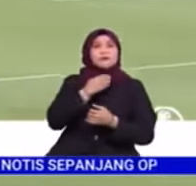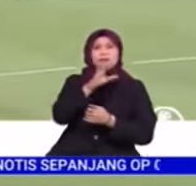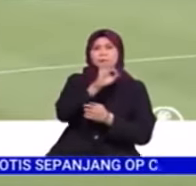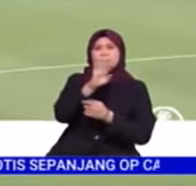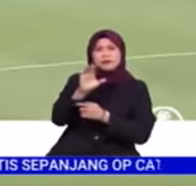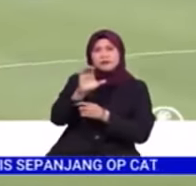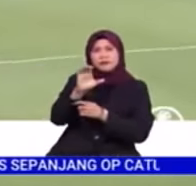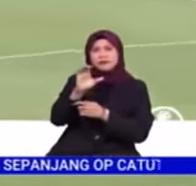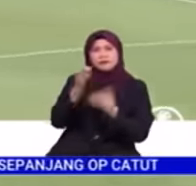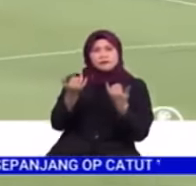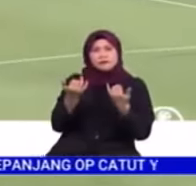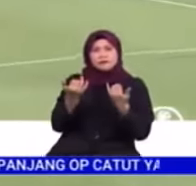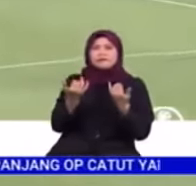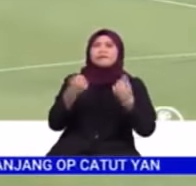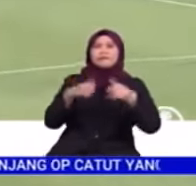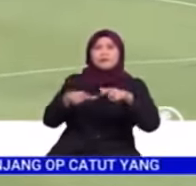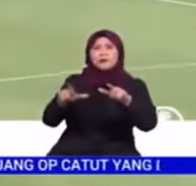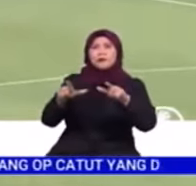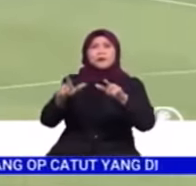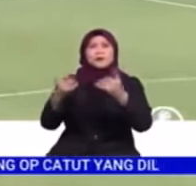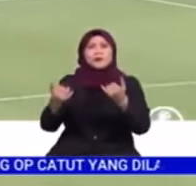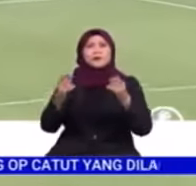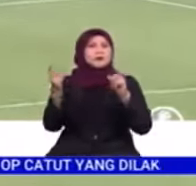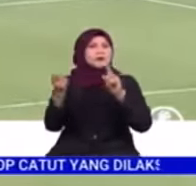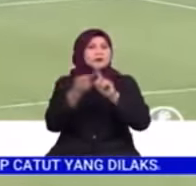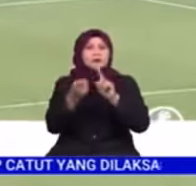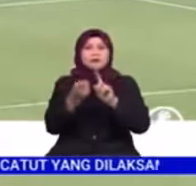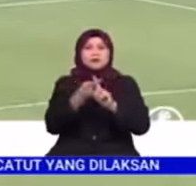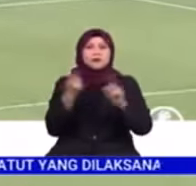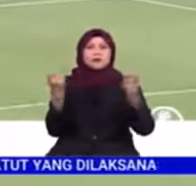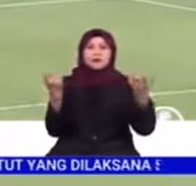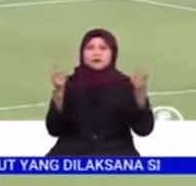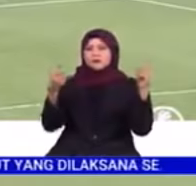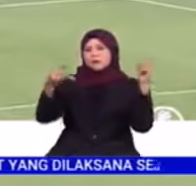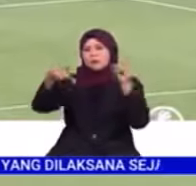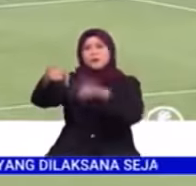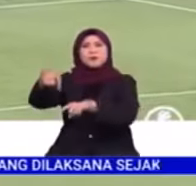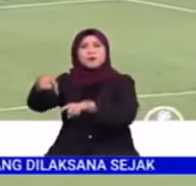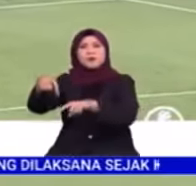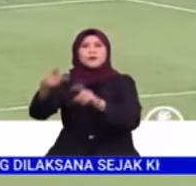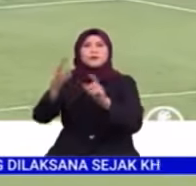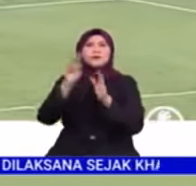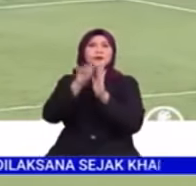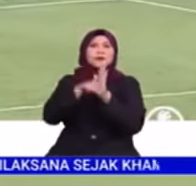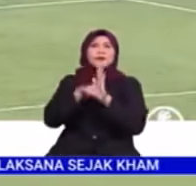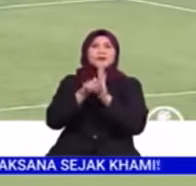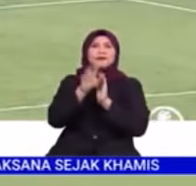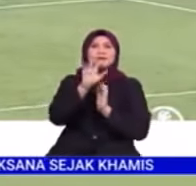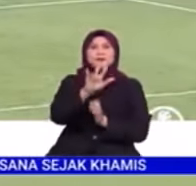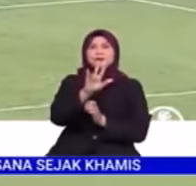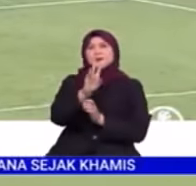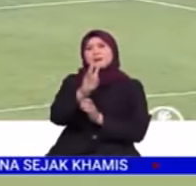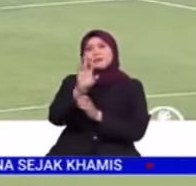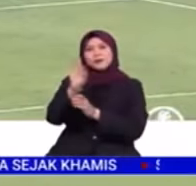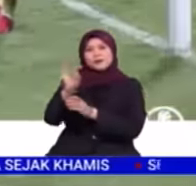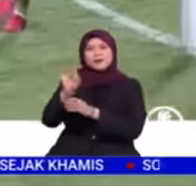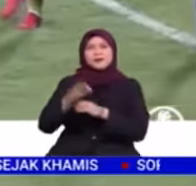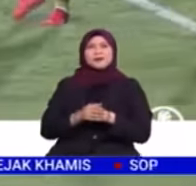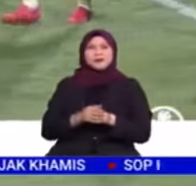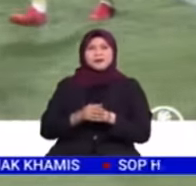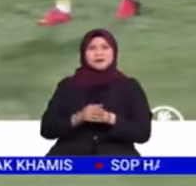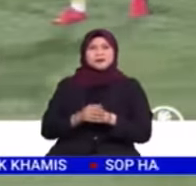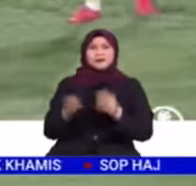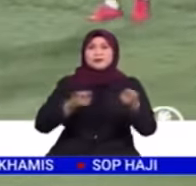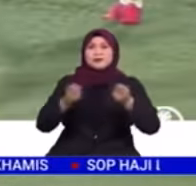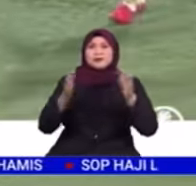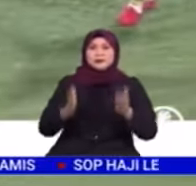tidak bertahan lama almilia membenarkan pelawak menyamakan kedudukan terus sikap Herman pada menit ke-79 menurut